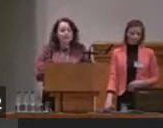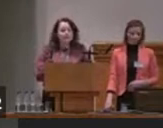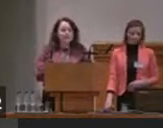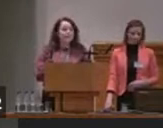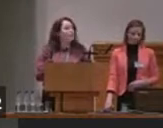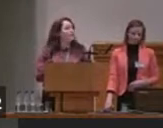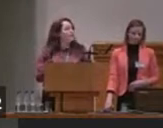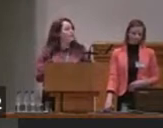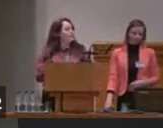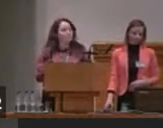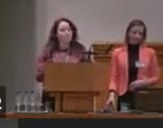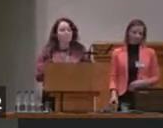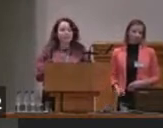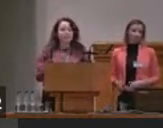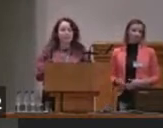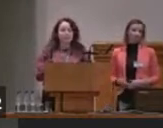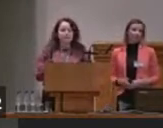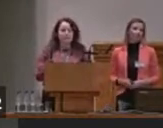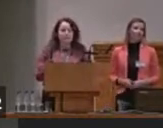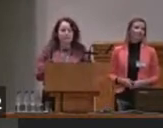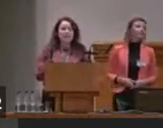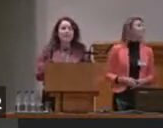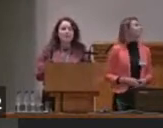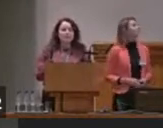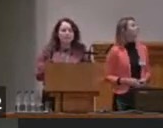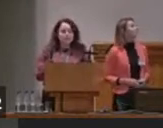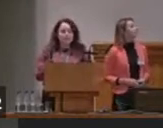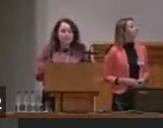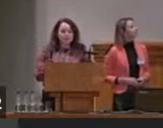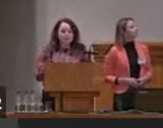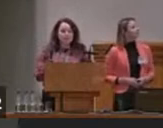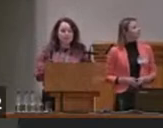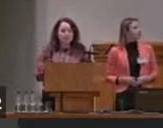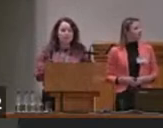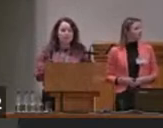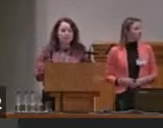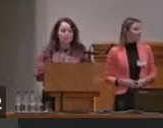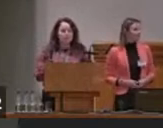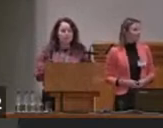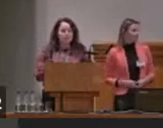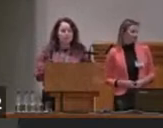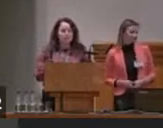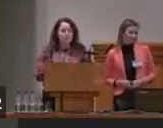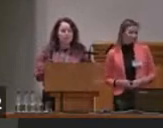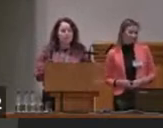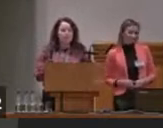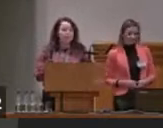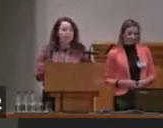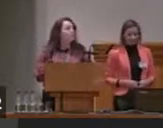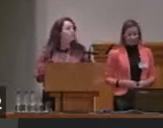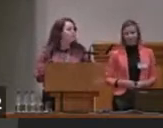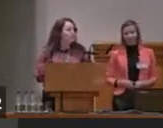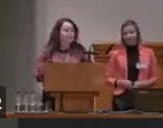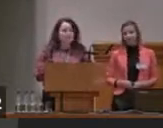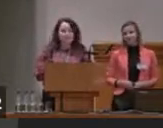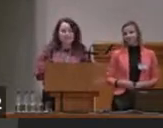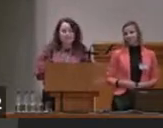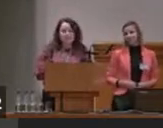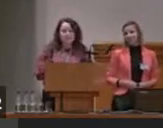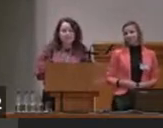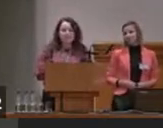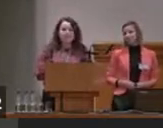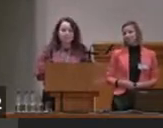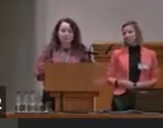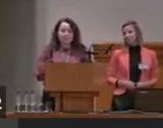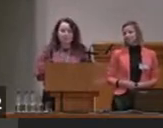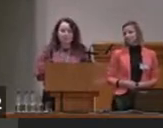Elsfleth oraz Królewskiej Szkoły Budowlanej w Zgorzelcu. Tematyka zasobu starodrucznego w Politechnice jest różnorodna i jest